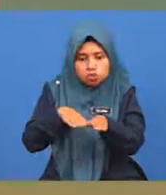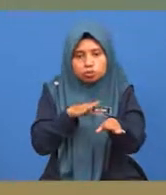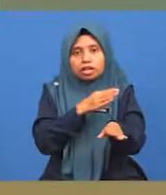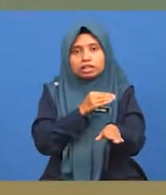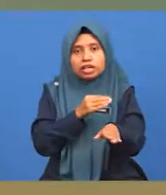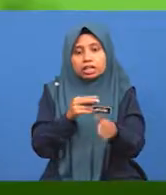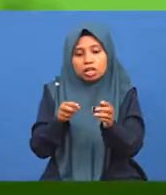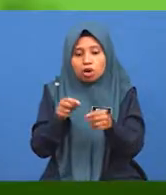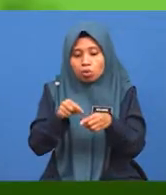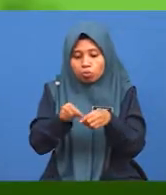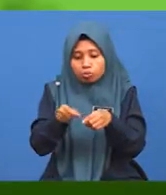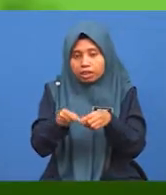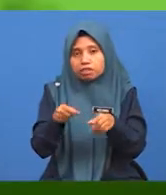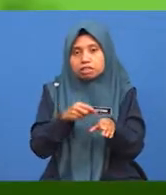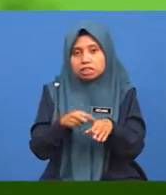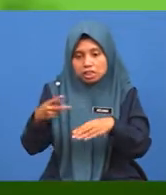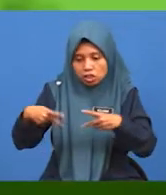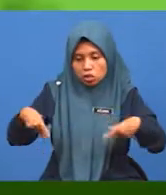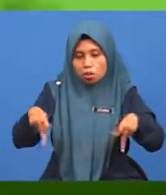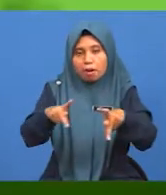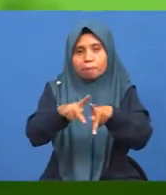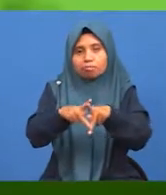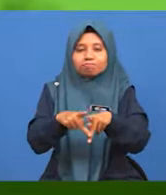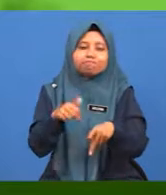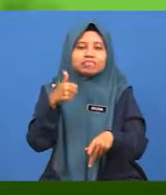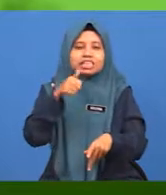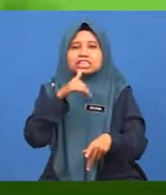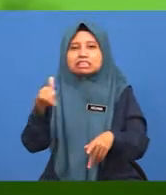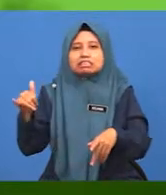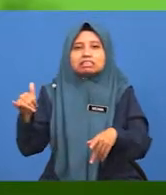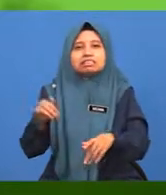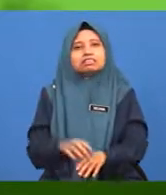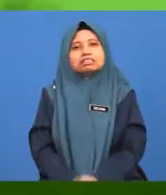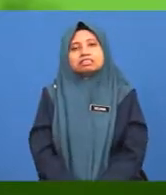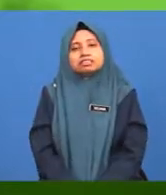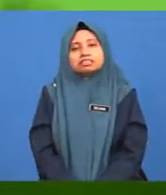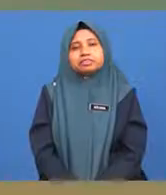kolam. Wah, seronoknya.